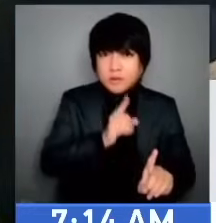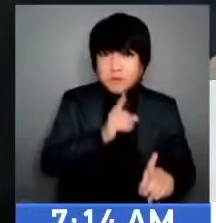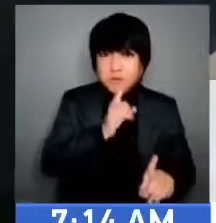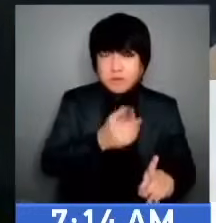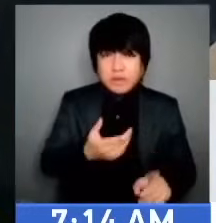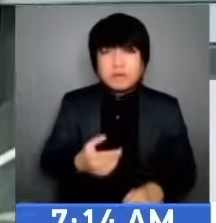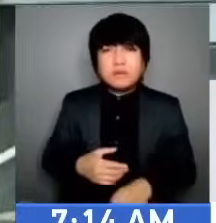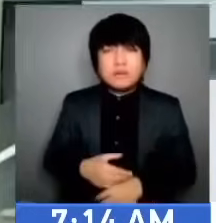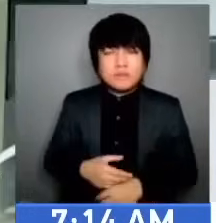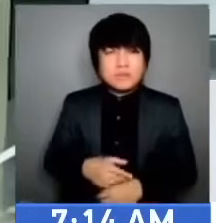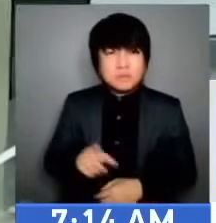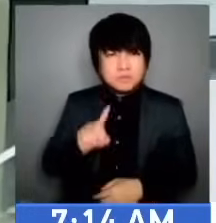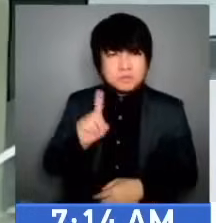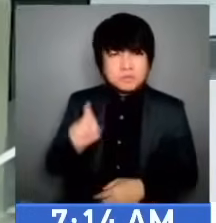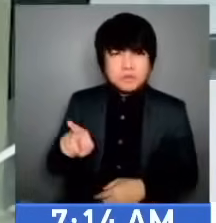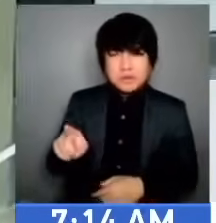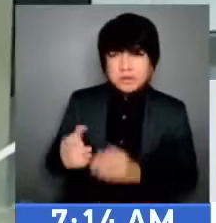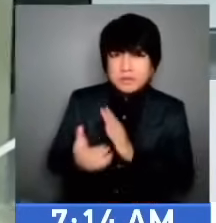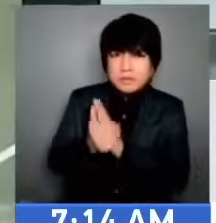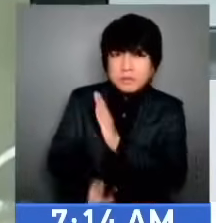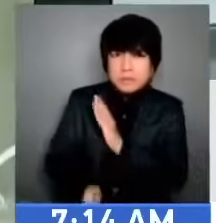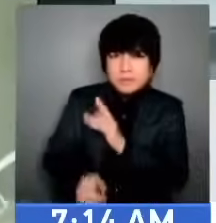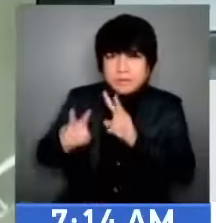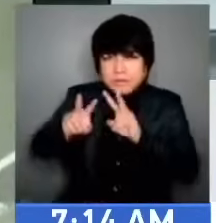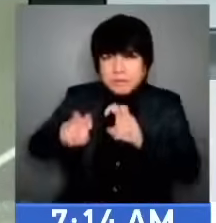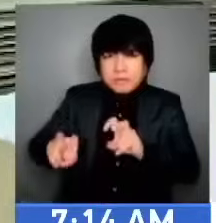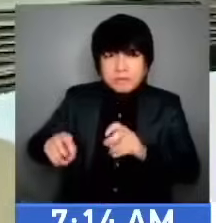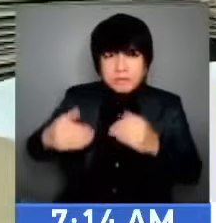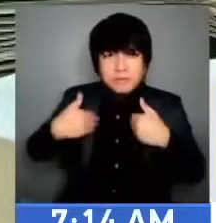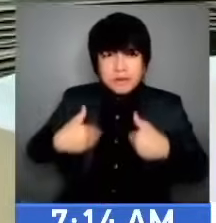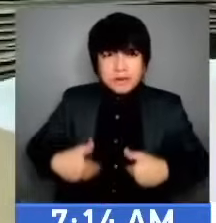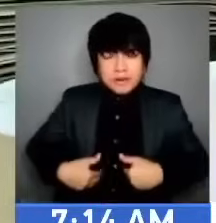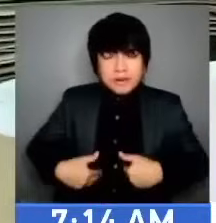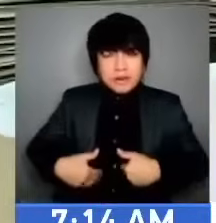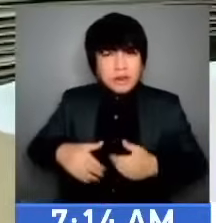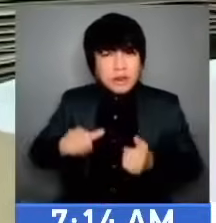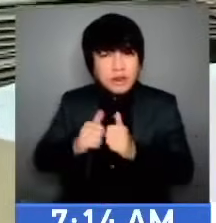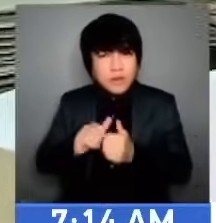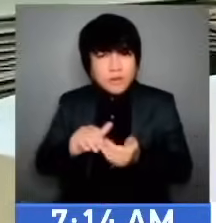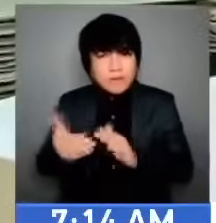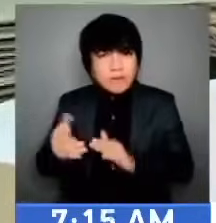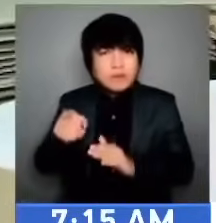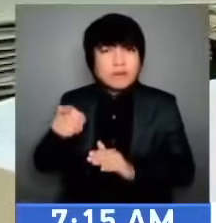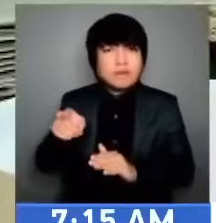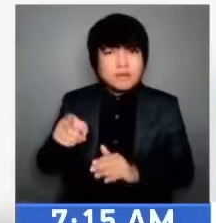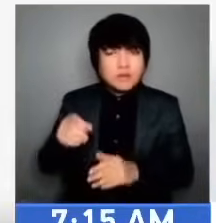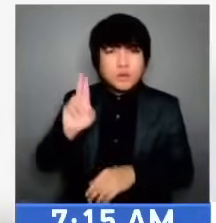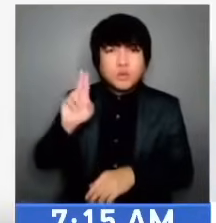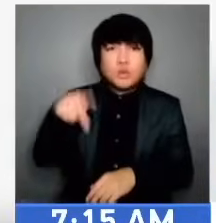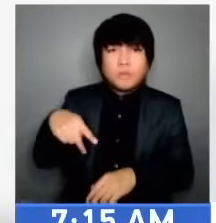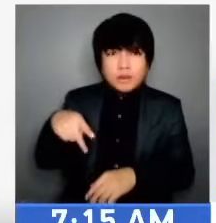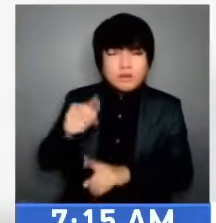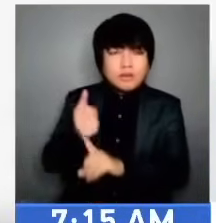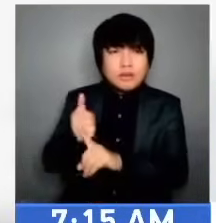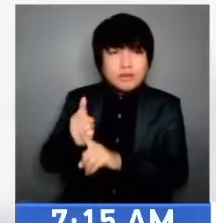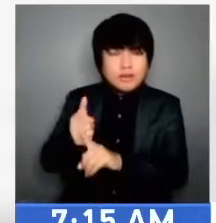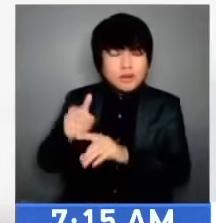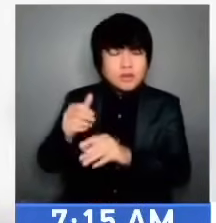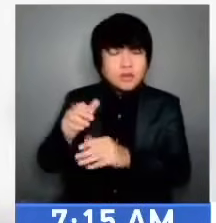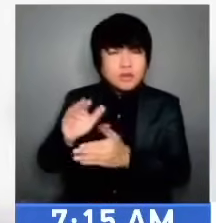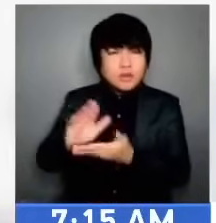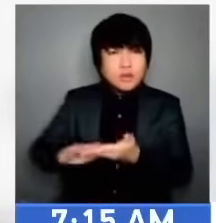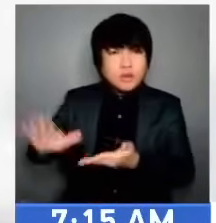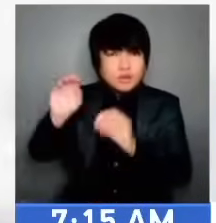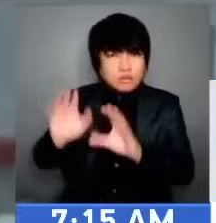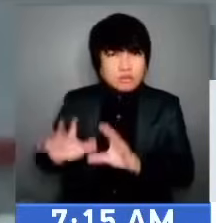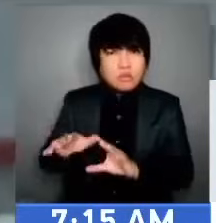sa forensic pathology at UP College of Medicine Professor Dr. Raquel Fortun. At maging siya, maraming katanungan sa mga nakasaad sa death certificate